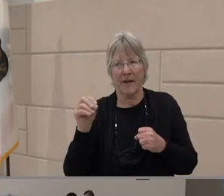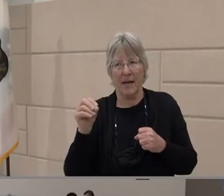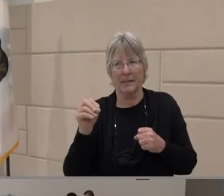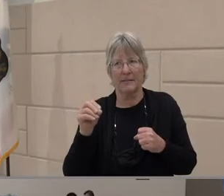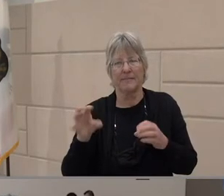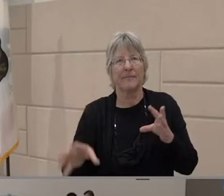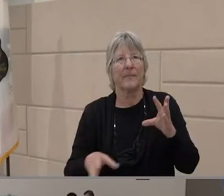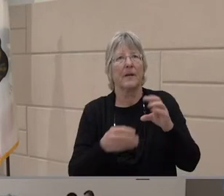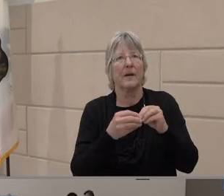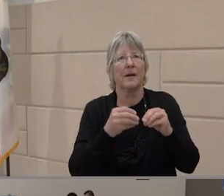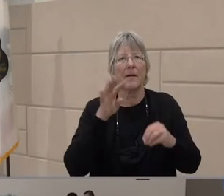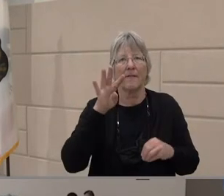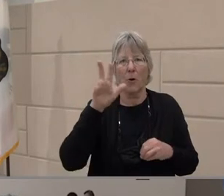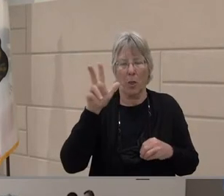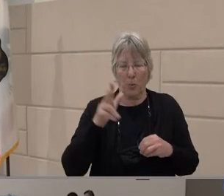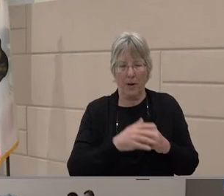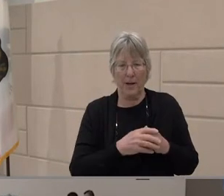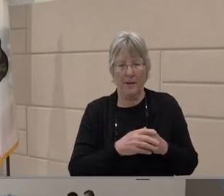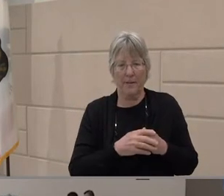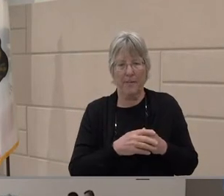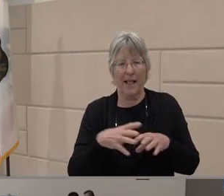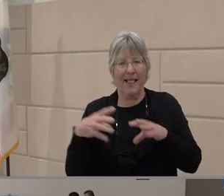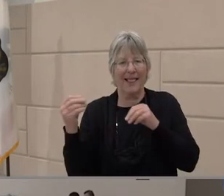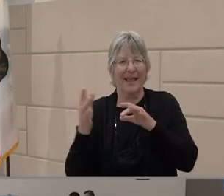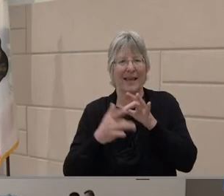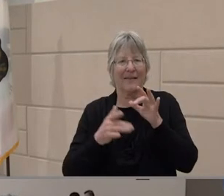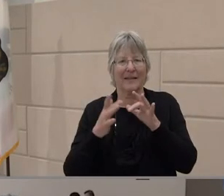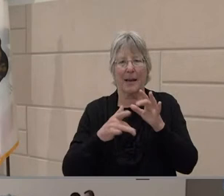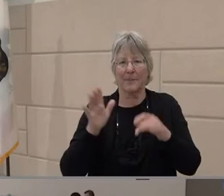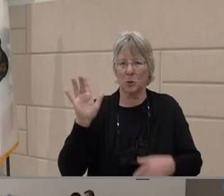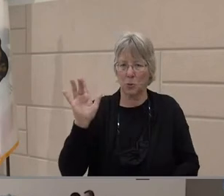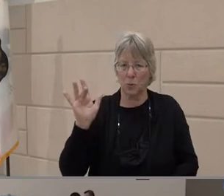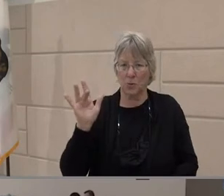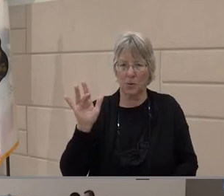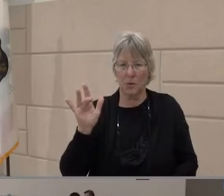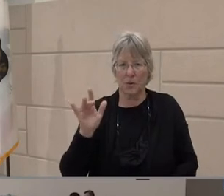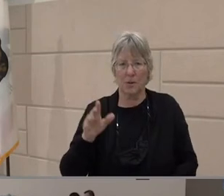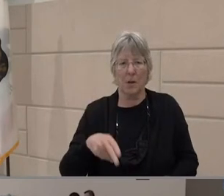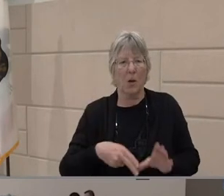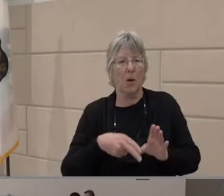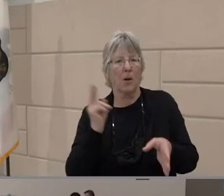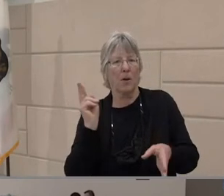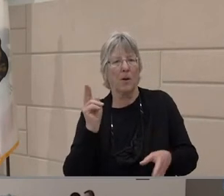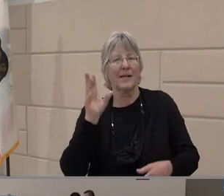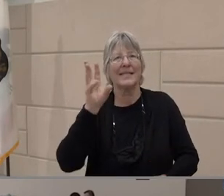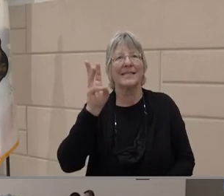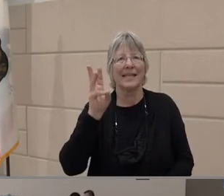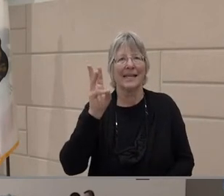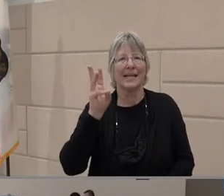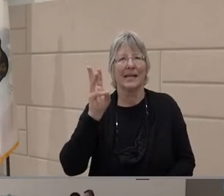គឺការចាត់តាំងគ្រូបុគ្គលធ្វើការដែលមិនមែនជាគ្រូអ្នក